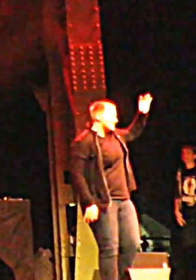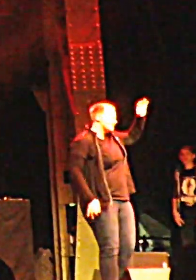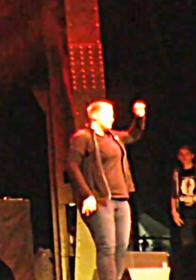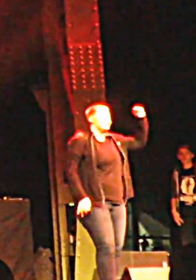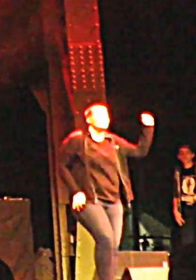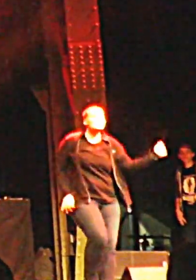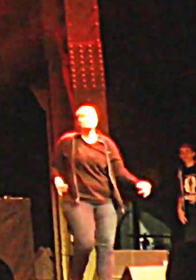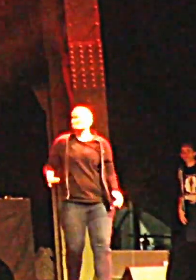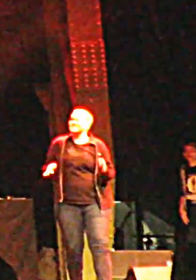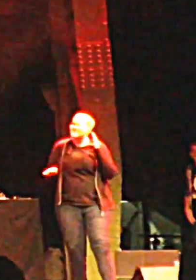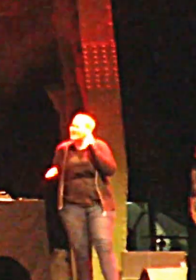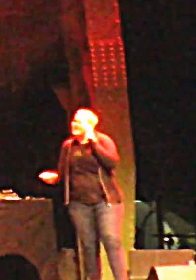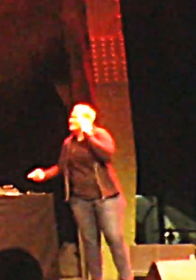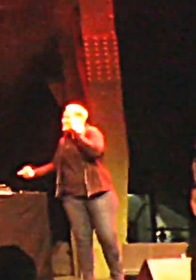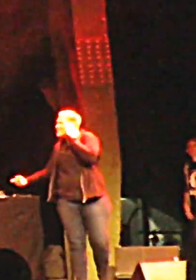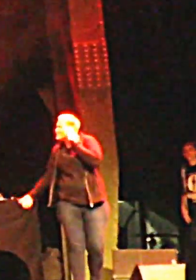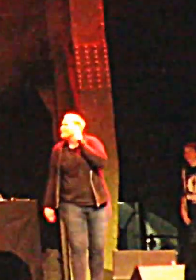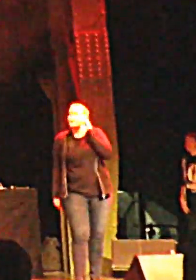DJ!